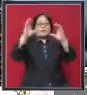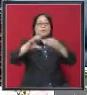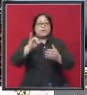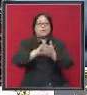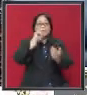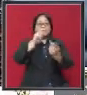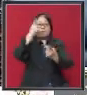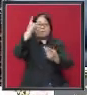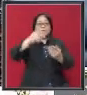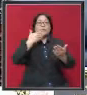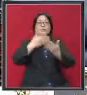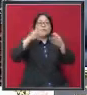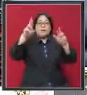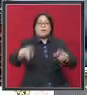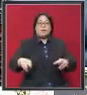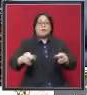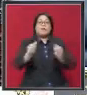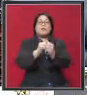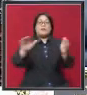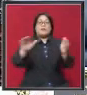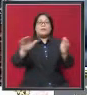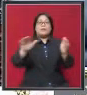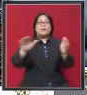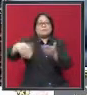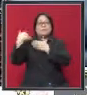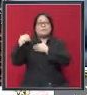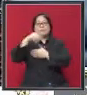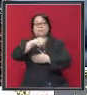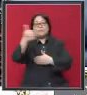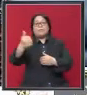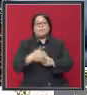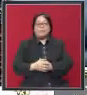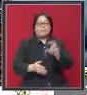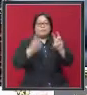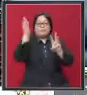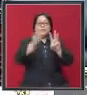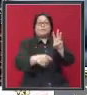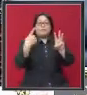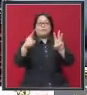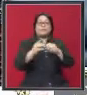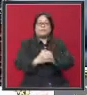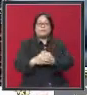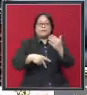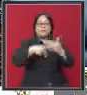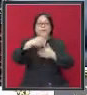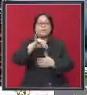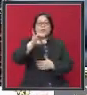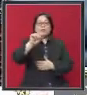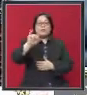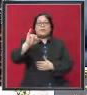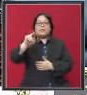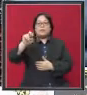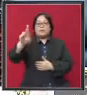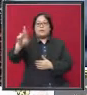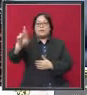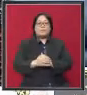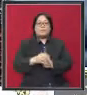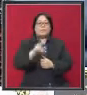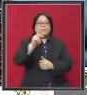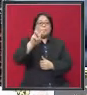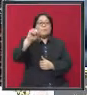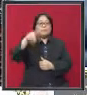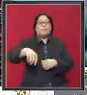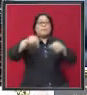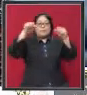itu wajar demi kebaikan rakyat tanpa mengabaikan tanggungjawab lain. Pada 6 November, program iSinar diperkenalkan di mana KWSP